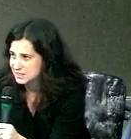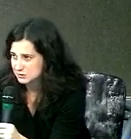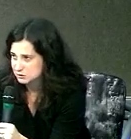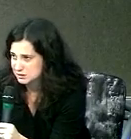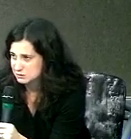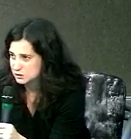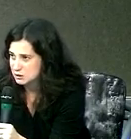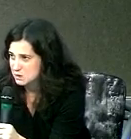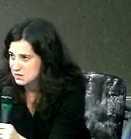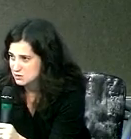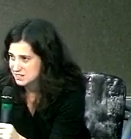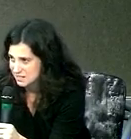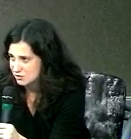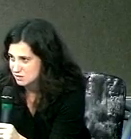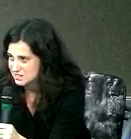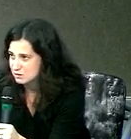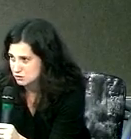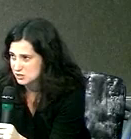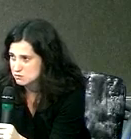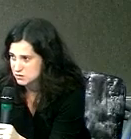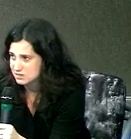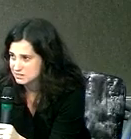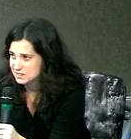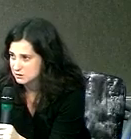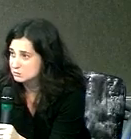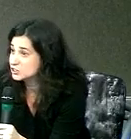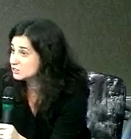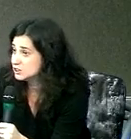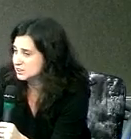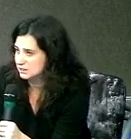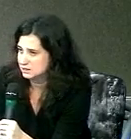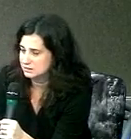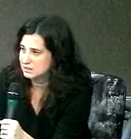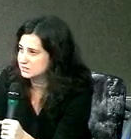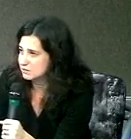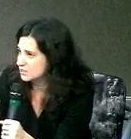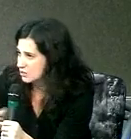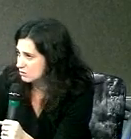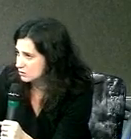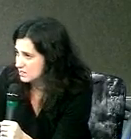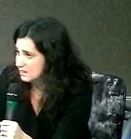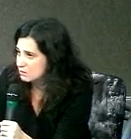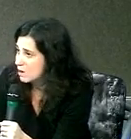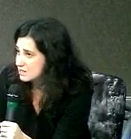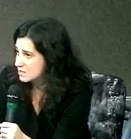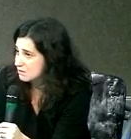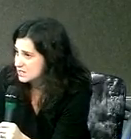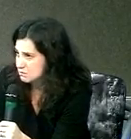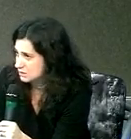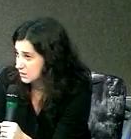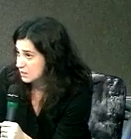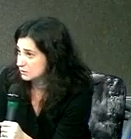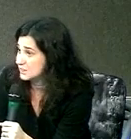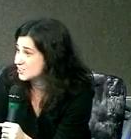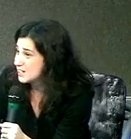coupable. Donc on n'a besoin pas la société ajouter cette couche de plus. Comme j'ai dit dans l'intervention, toute cette angoisse